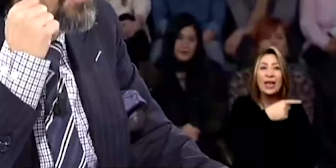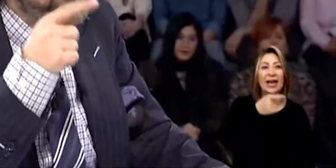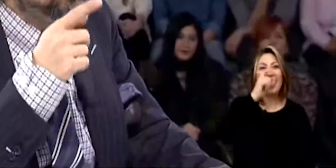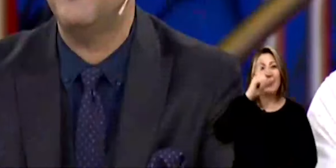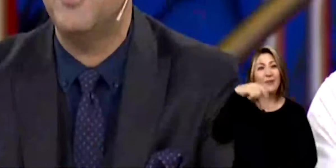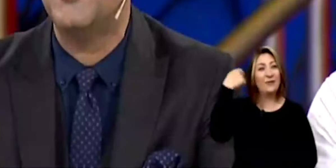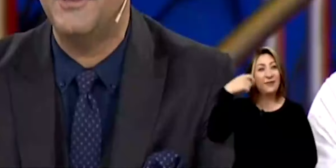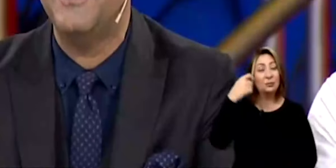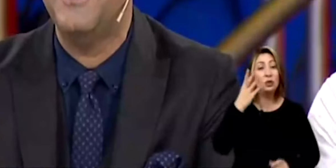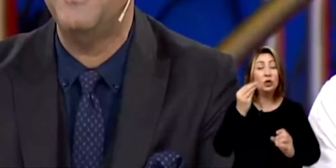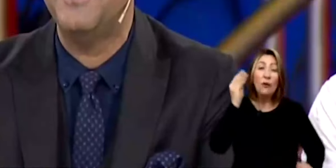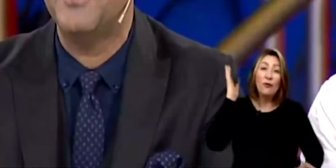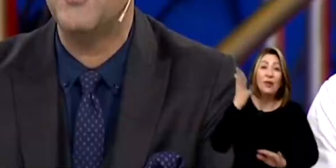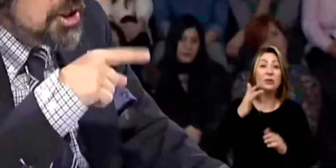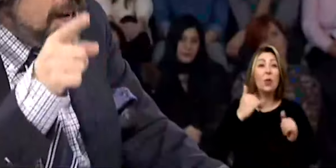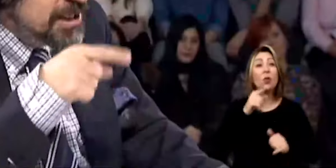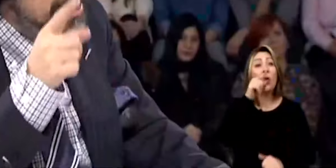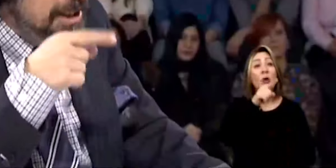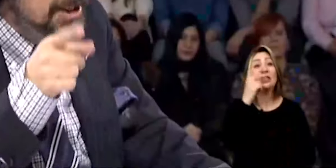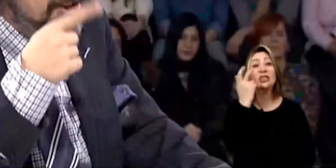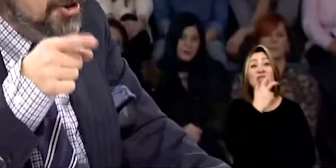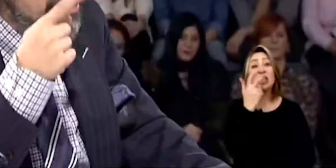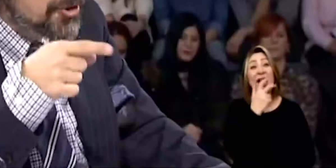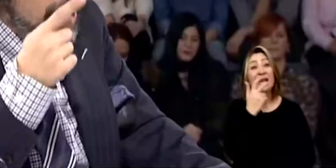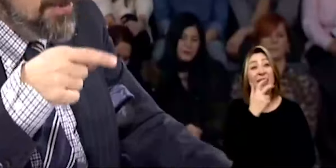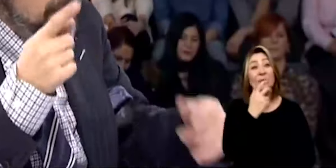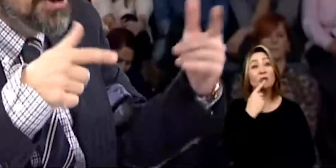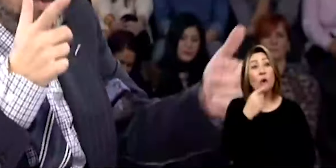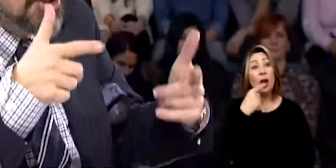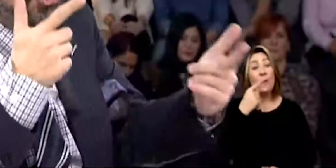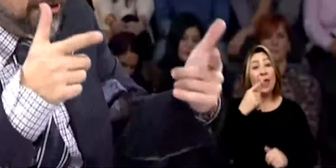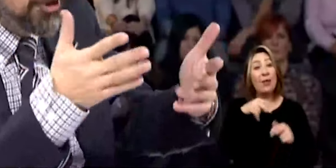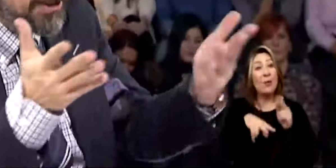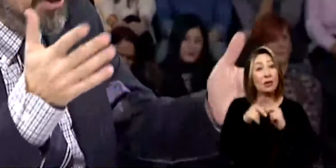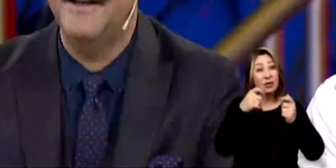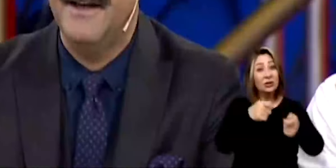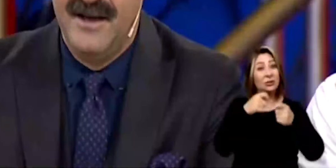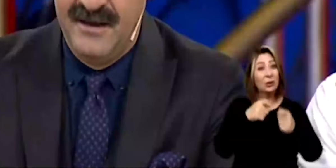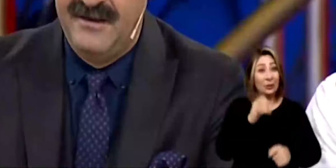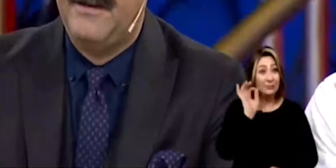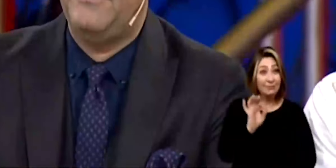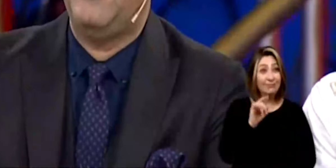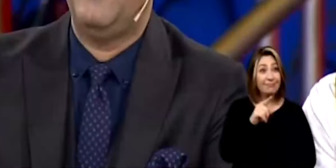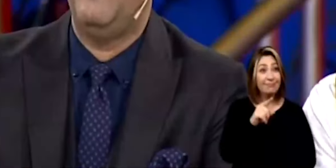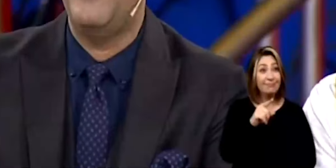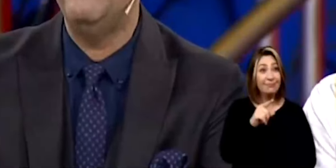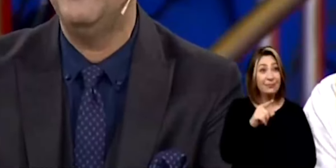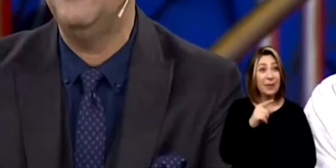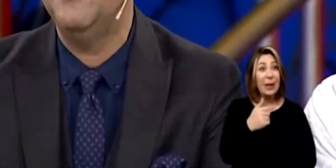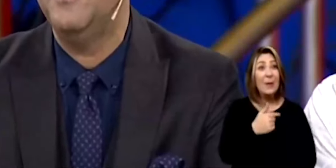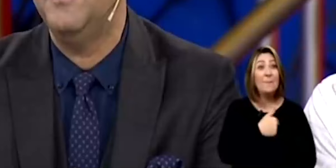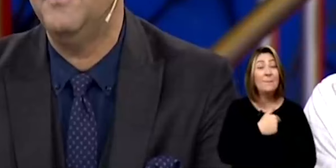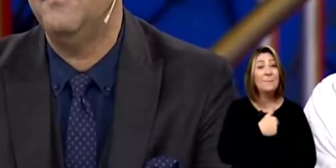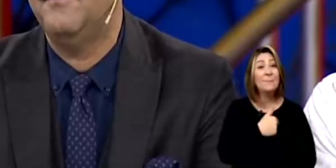bir film. İzledim, çok, çok fazla güzel oynuyor. Evet. Bak orada çok da şarkı söyleme yöntemiyle çalışıyorlardı, hı-hı, değil mi kralı? Abi